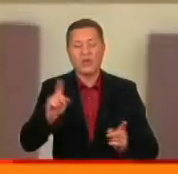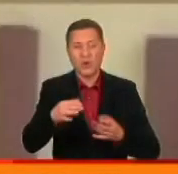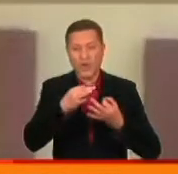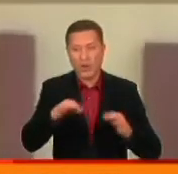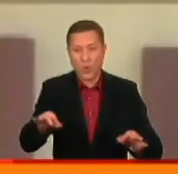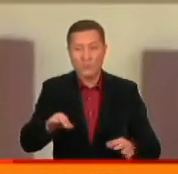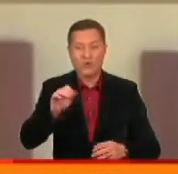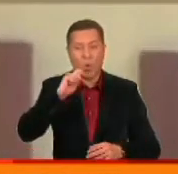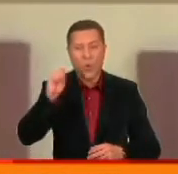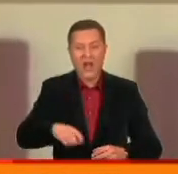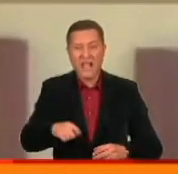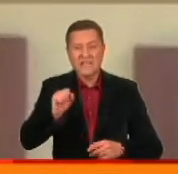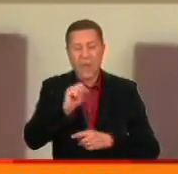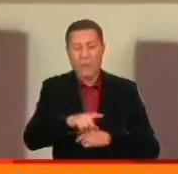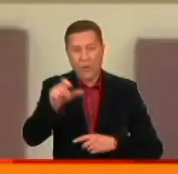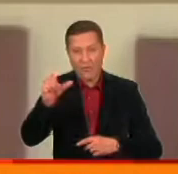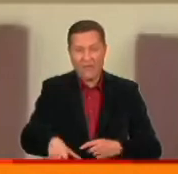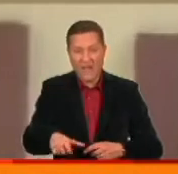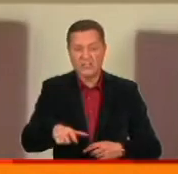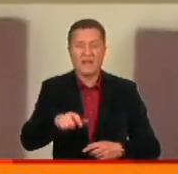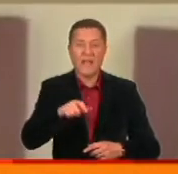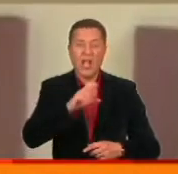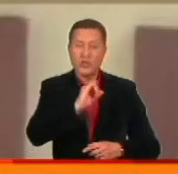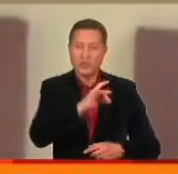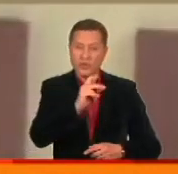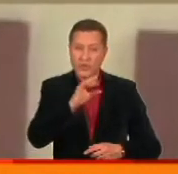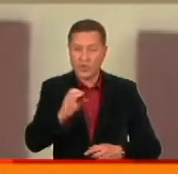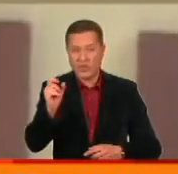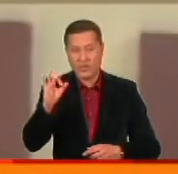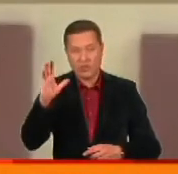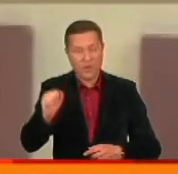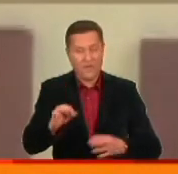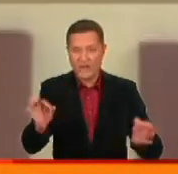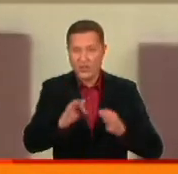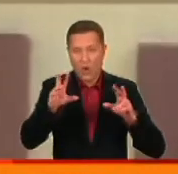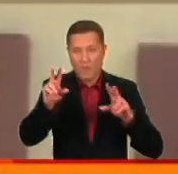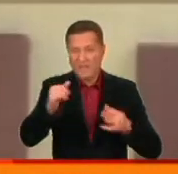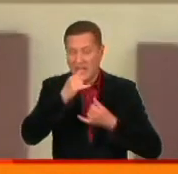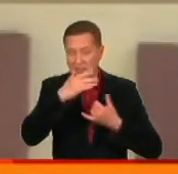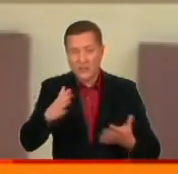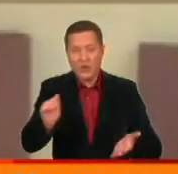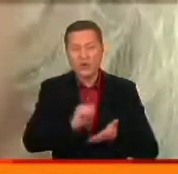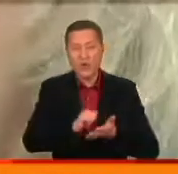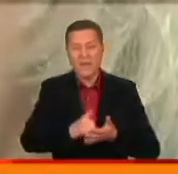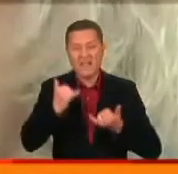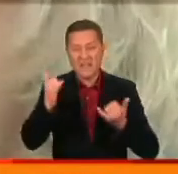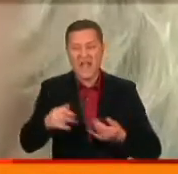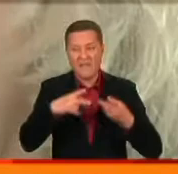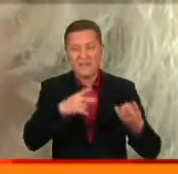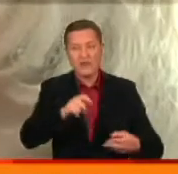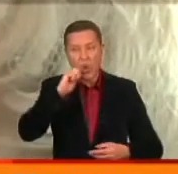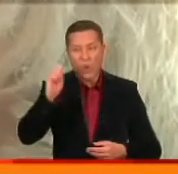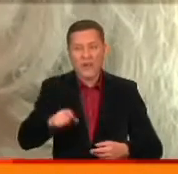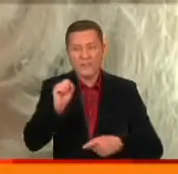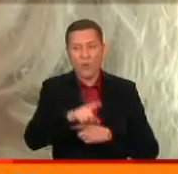української уповноваженої Денисової до Сущенка чи Сенцова, то Москалькова твердить, нічого обіцяти не може. Документи для візиту української